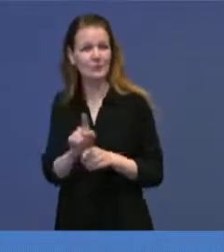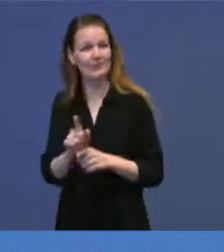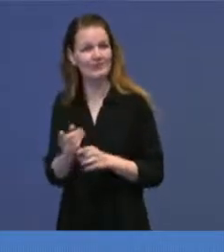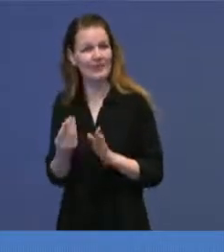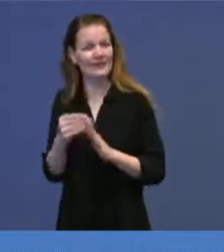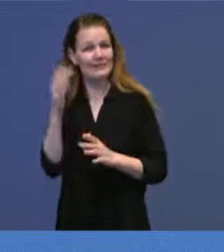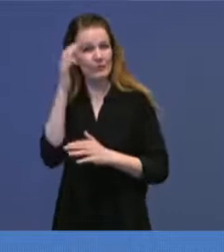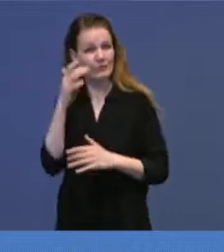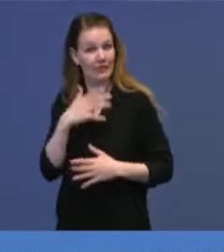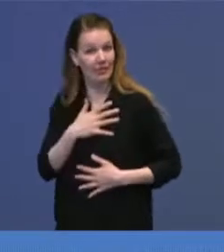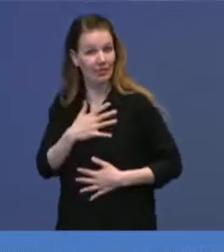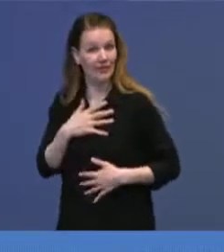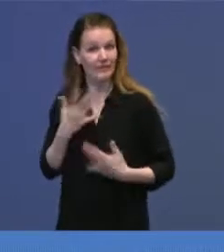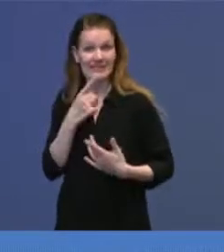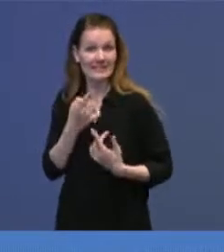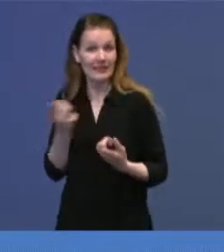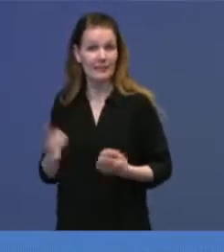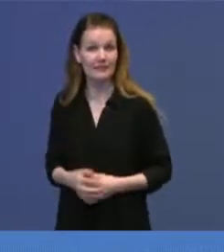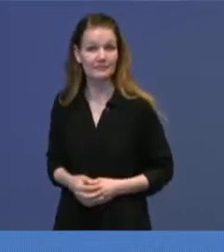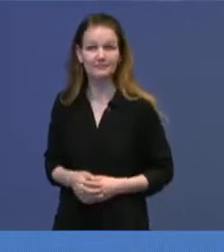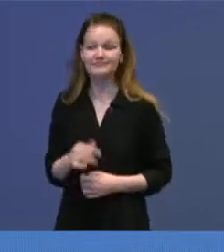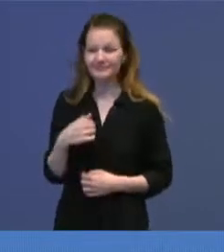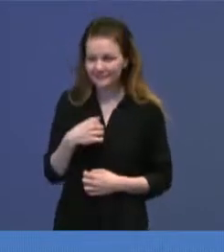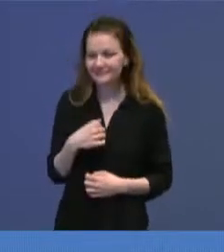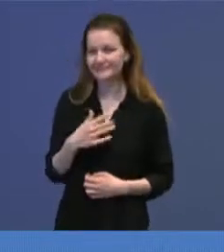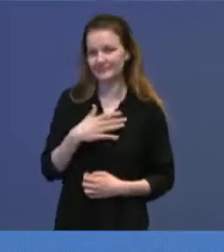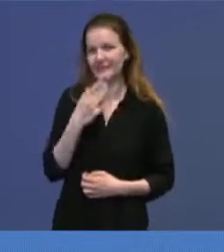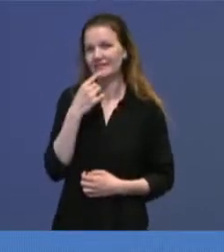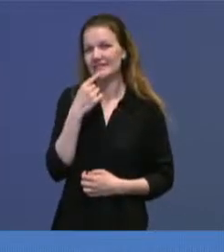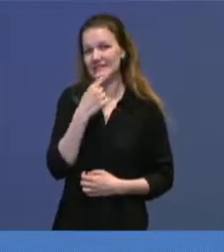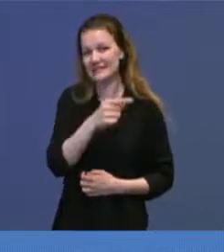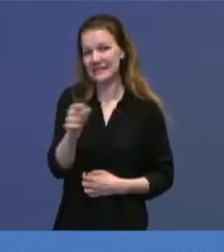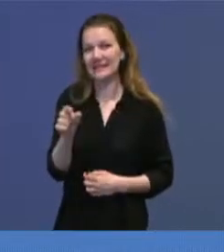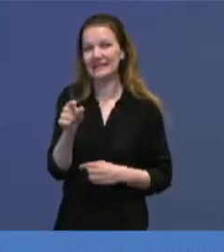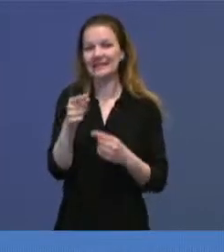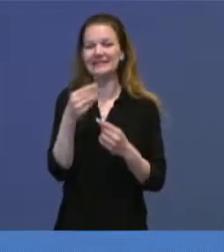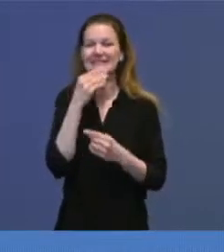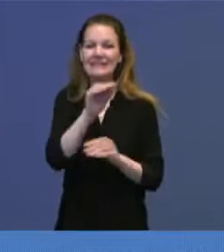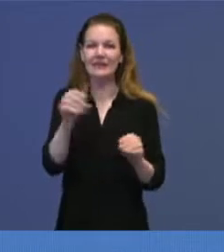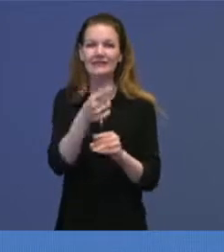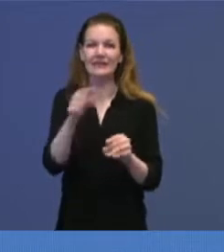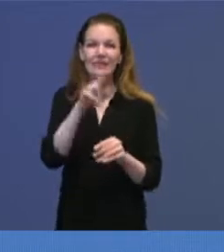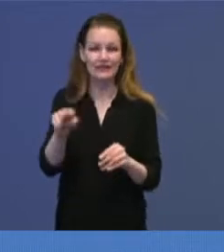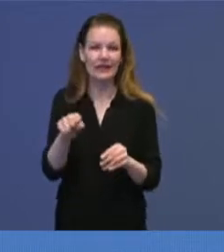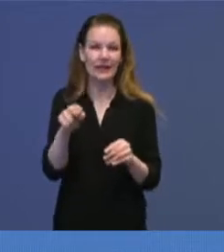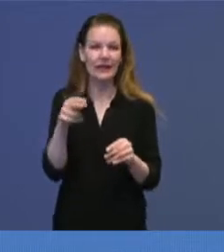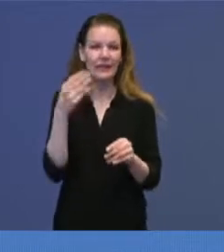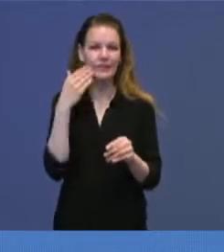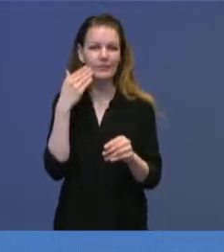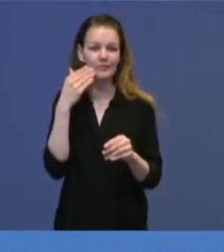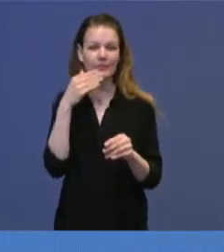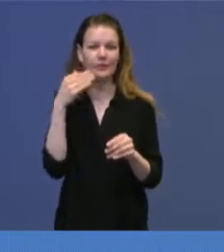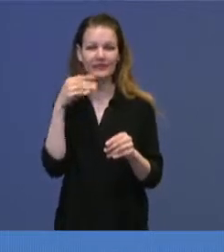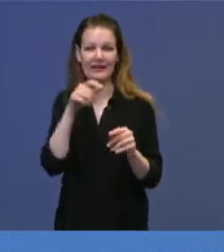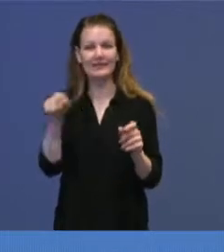Jeg vil si at folk I Norge trygge. Folk trenger ikke å være redde nå.